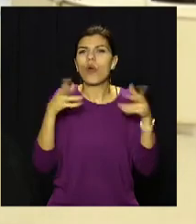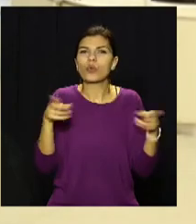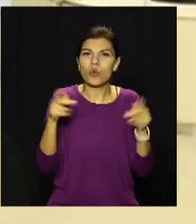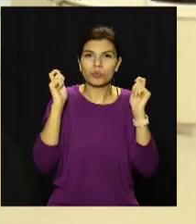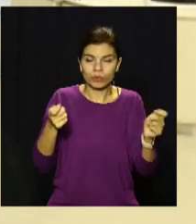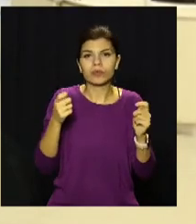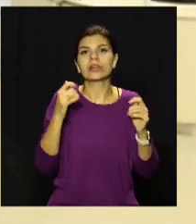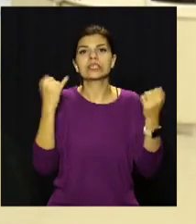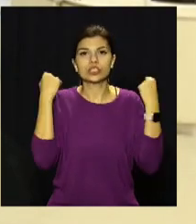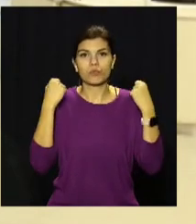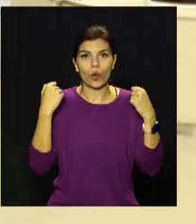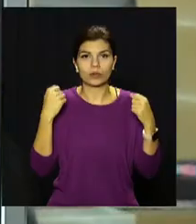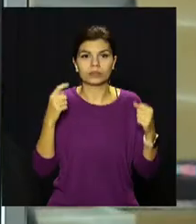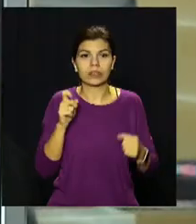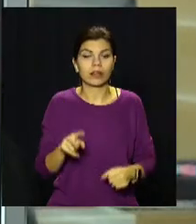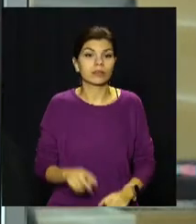та спортзалів.